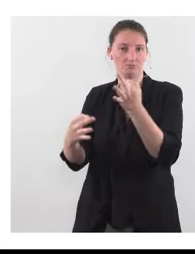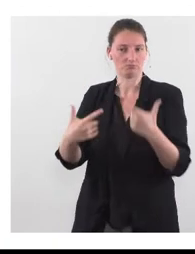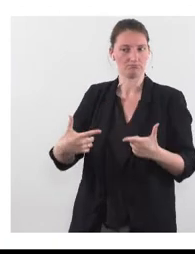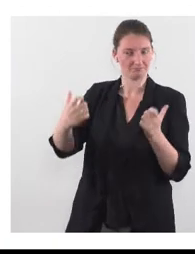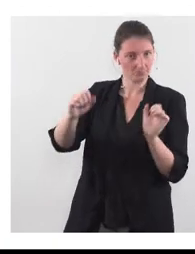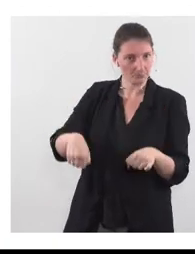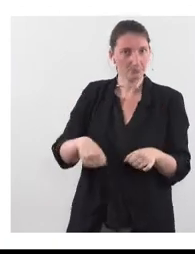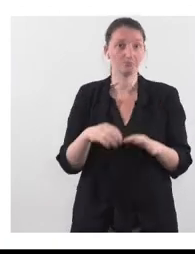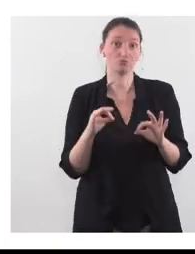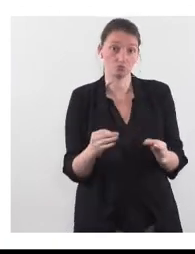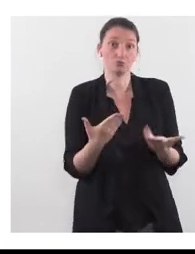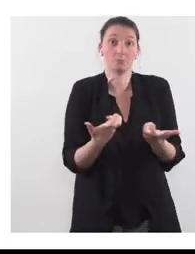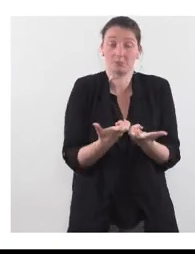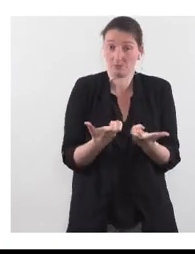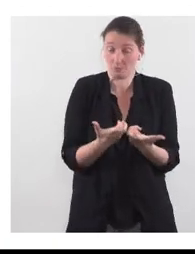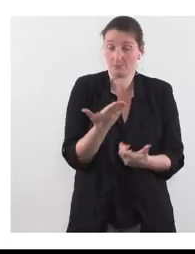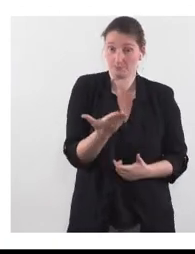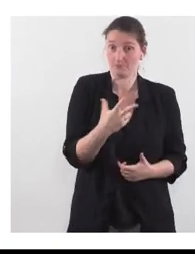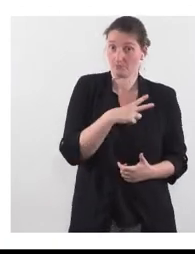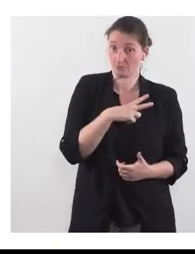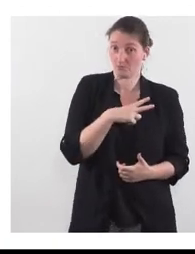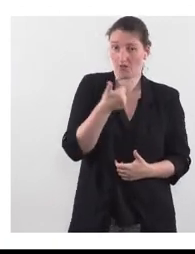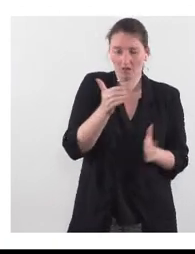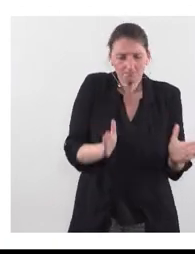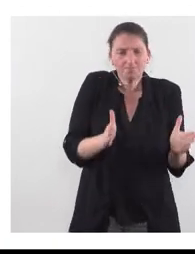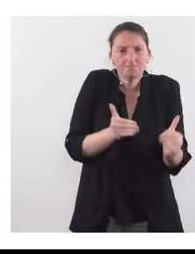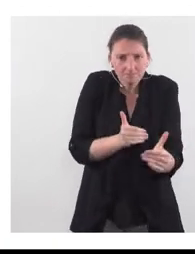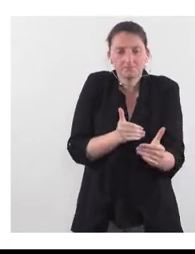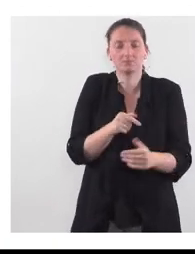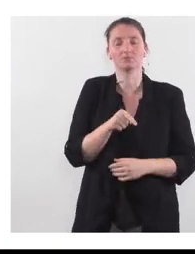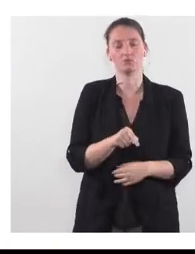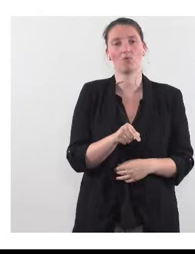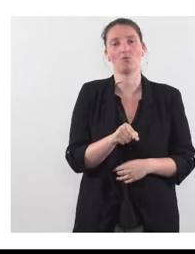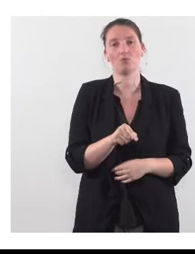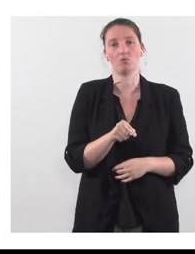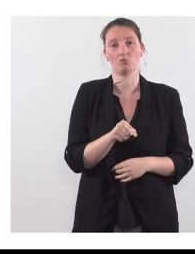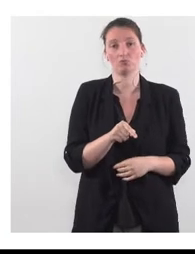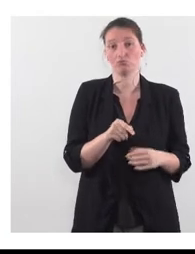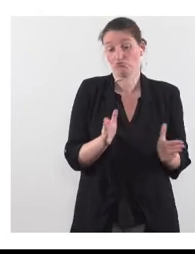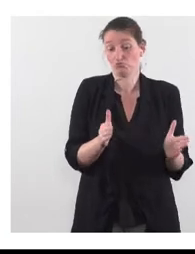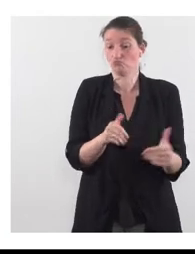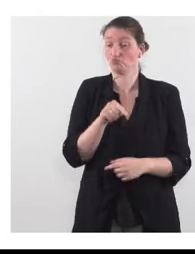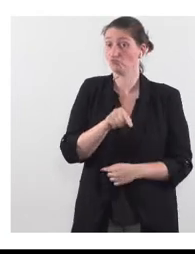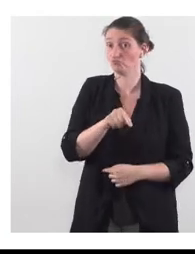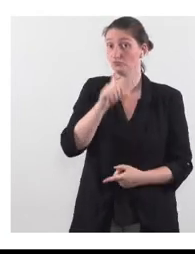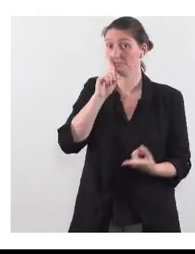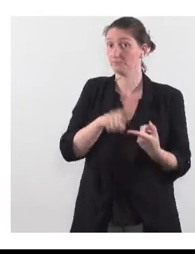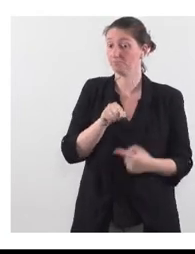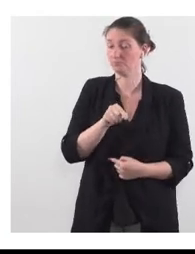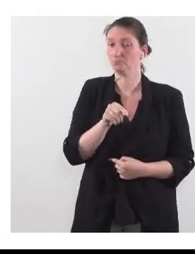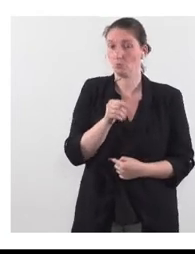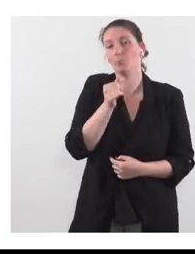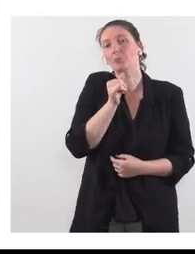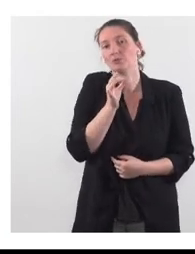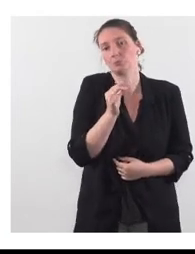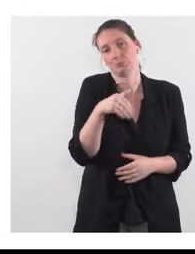contentieux, nous avons une unité, et cette unité de contentieux est assez petite.